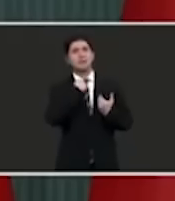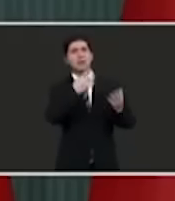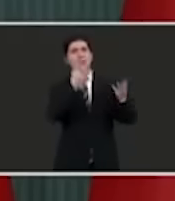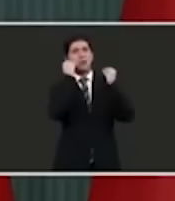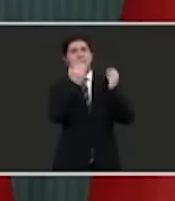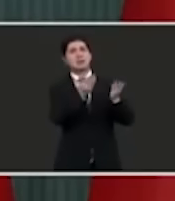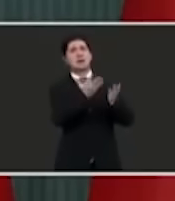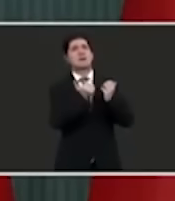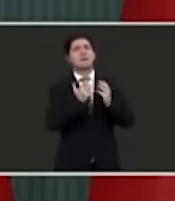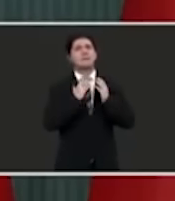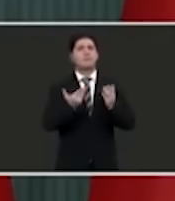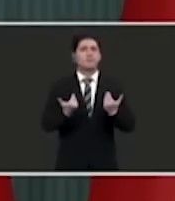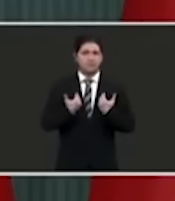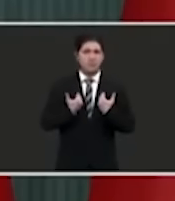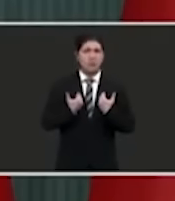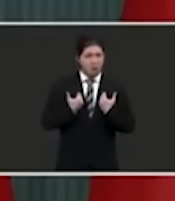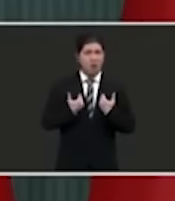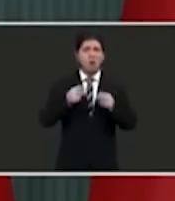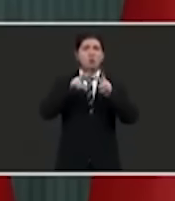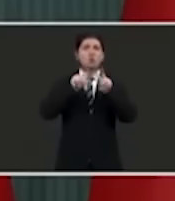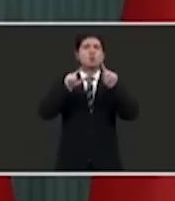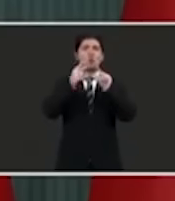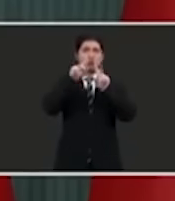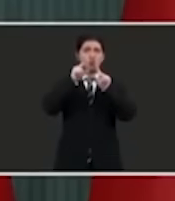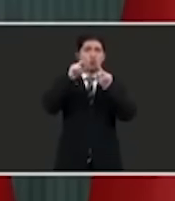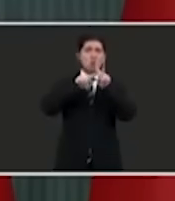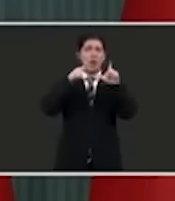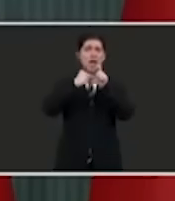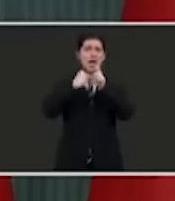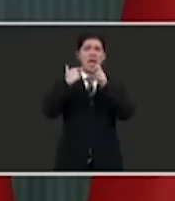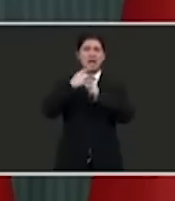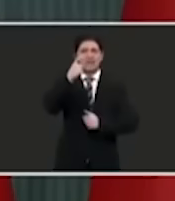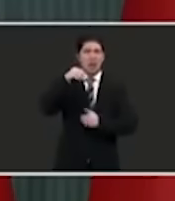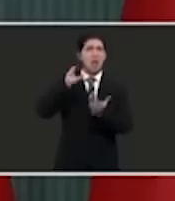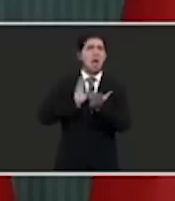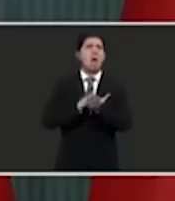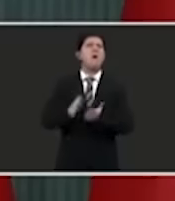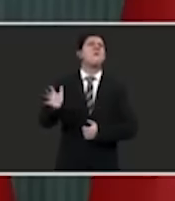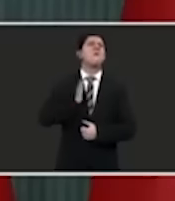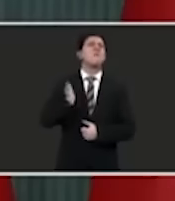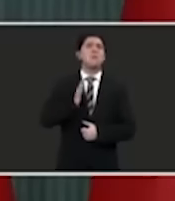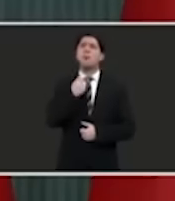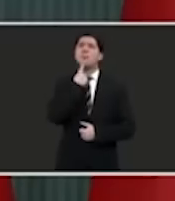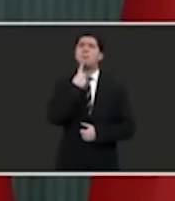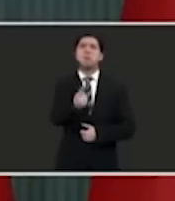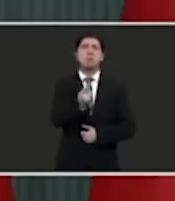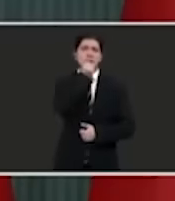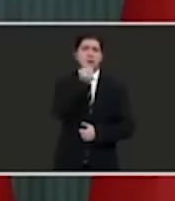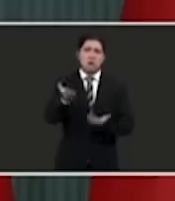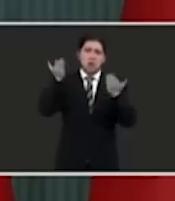Öyle ki İsrail nükleer silaha sahip olduğunu açıkça ikrar ve itiraf